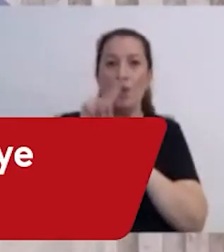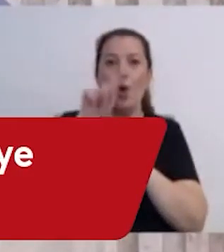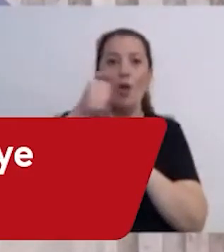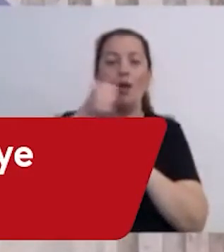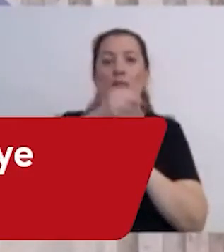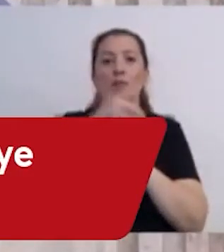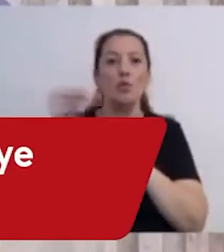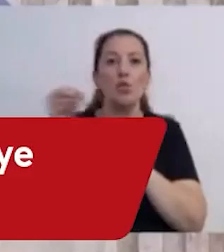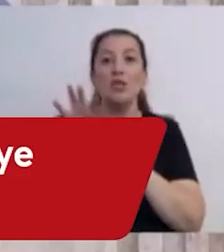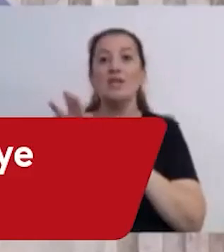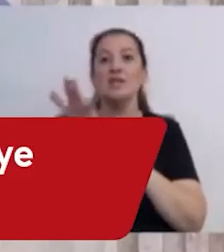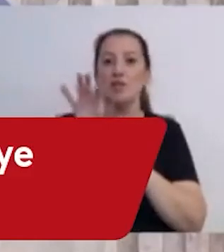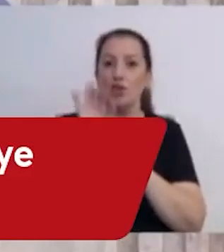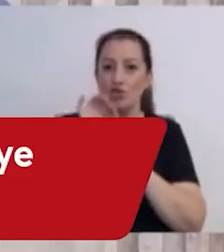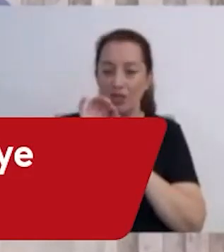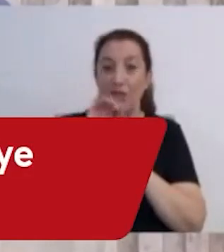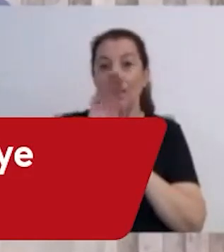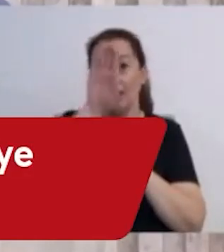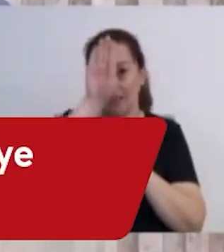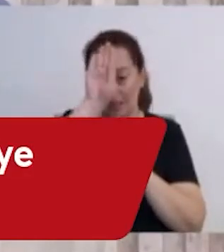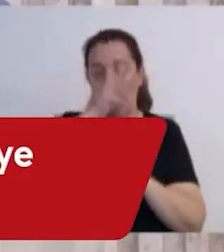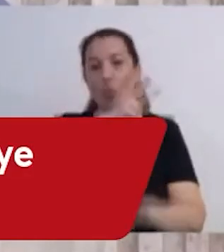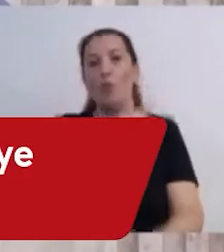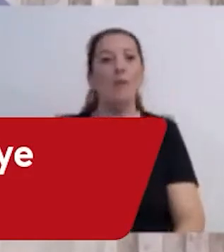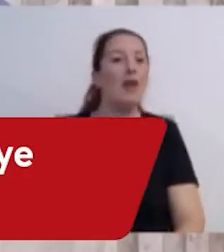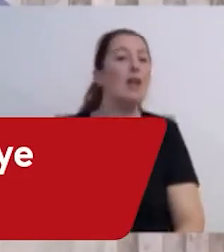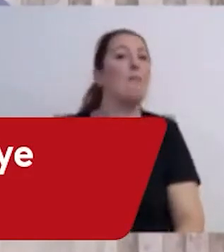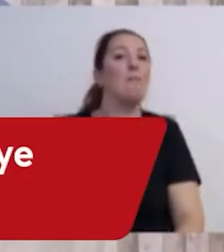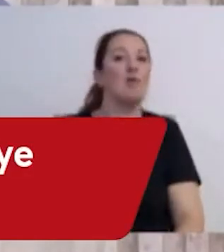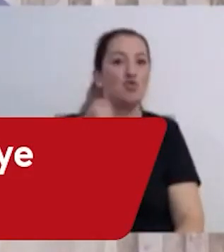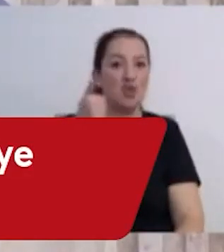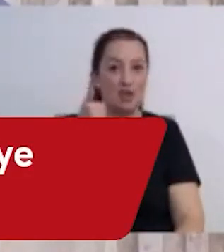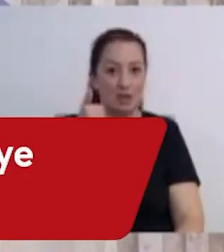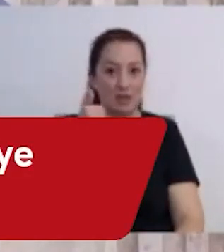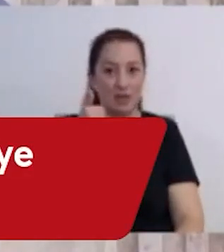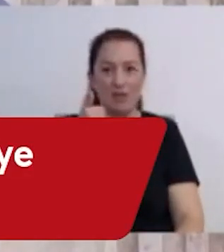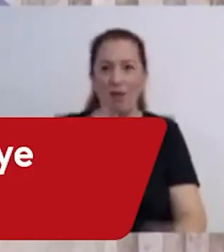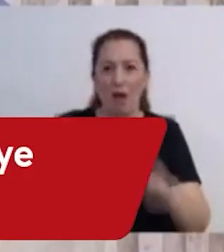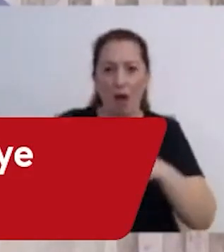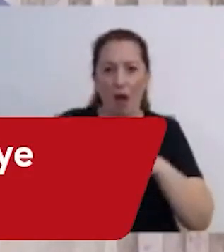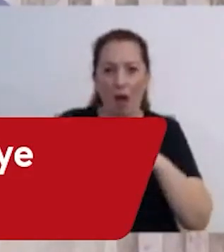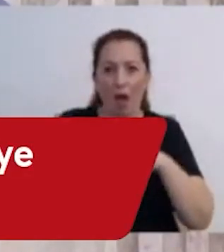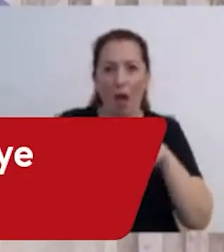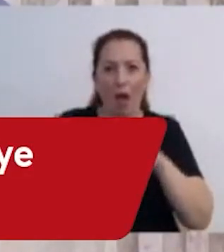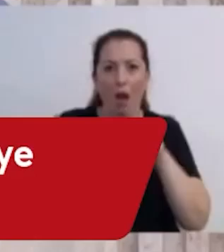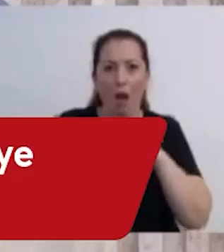16 milyonu seçtiği İstanbul'un belediye başkanına ahmak diyebiliyor.